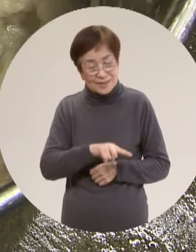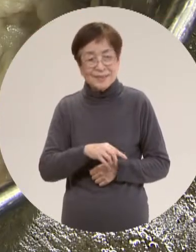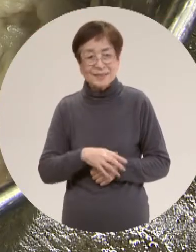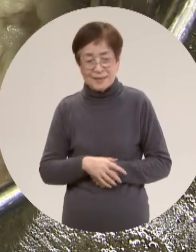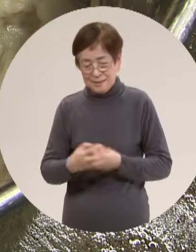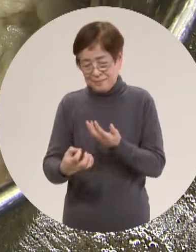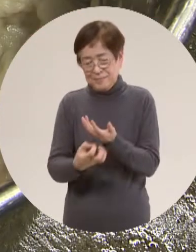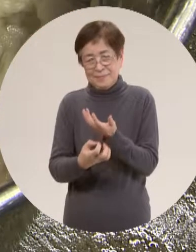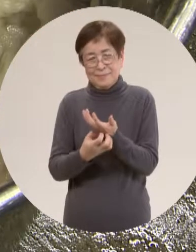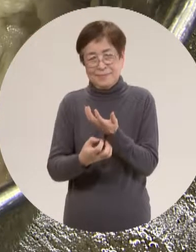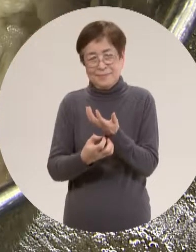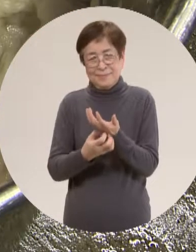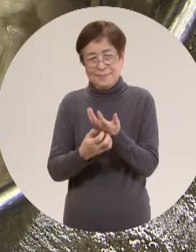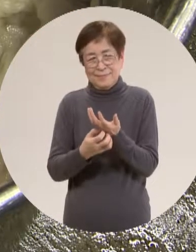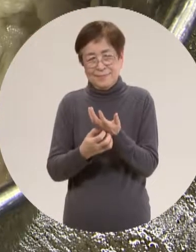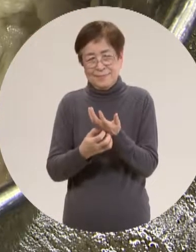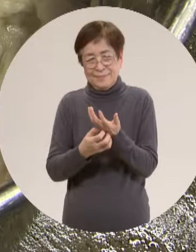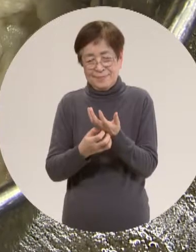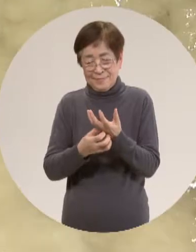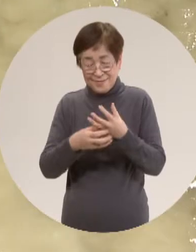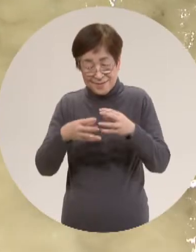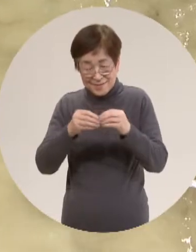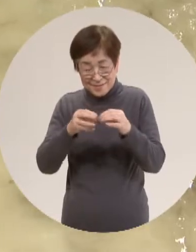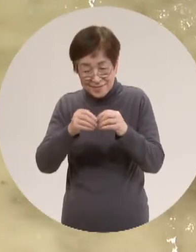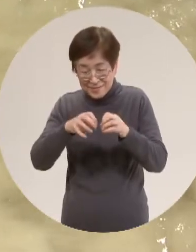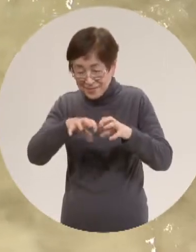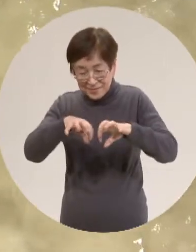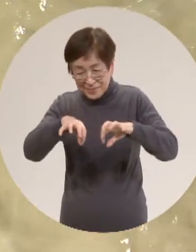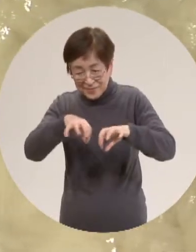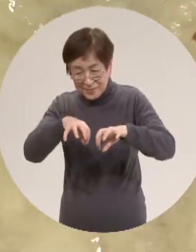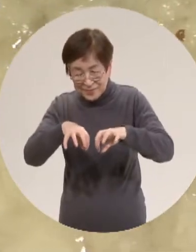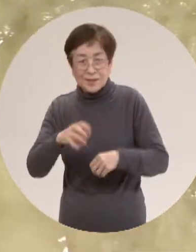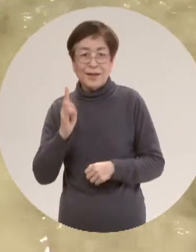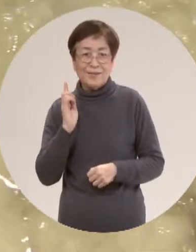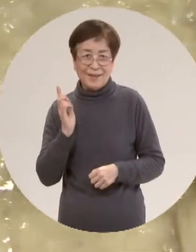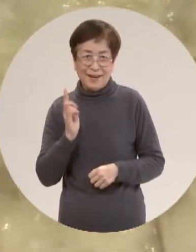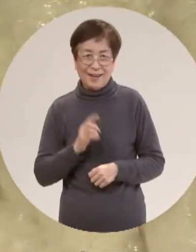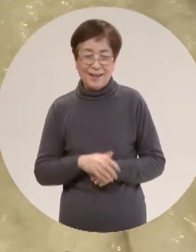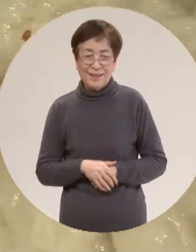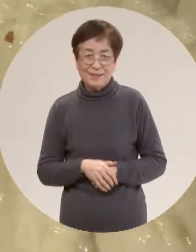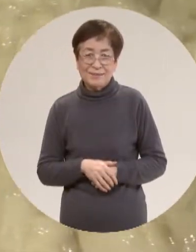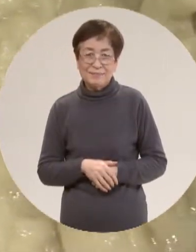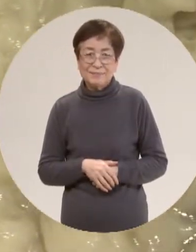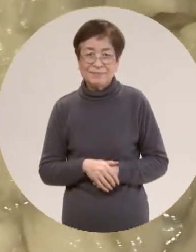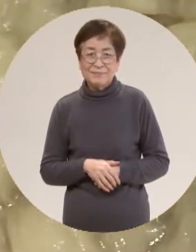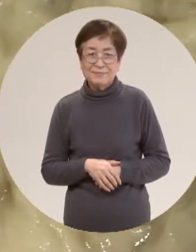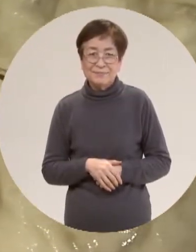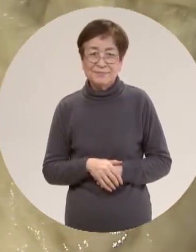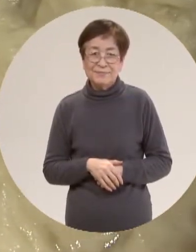そして干した皮をソーダ灰で煮て繊維をほぐしたものがこちら。